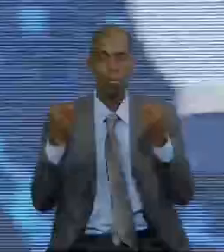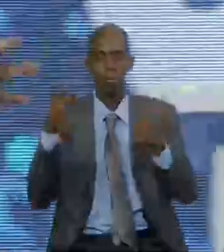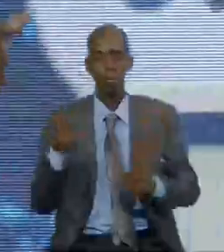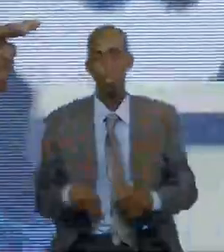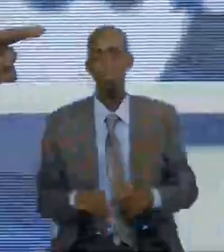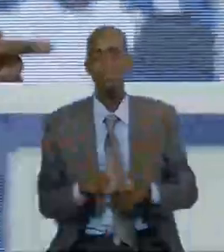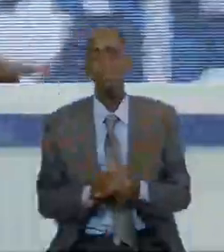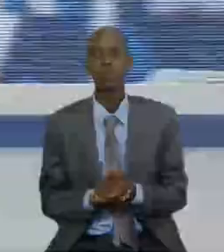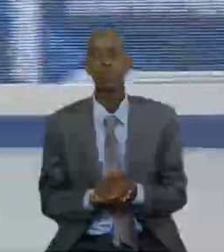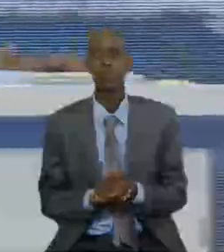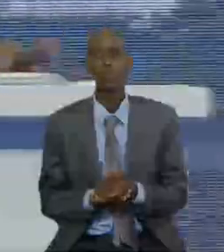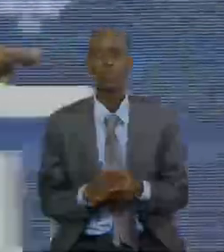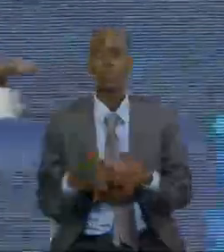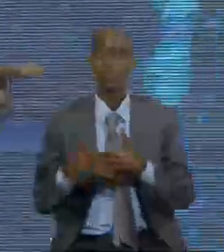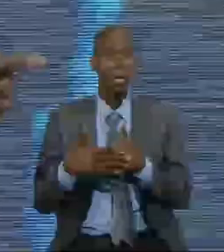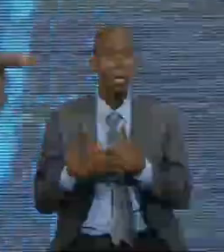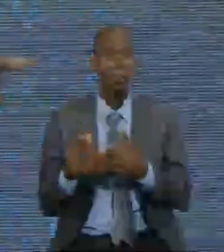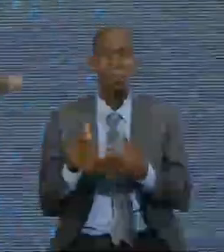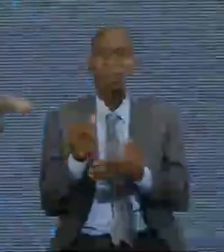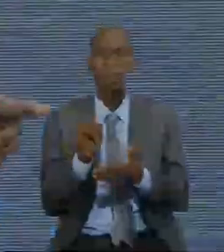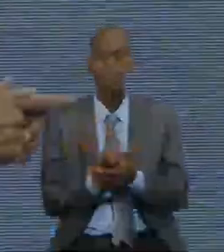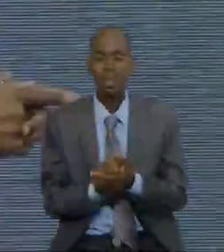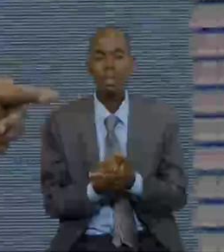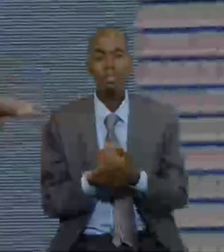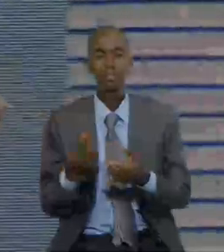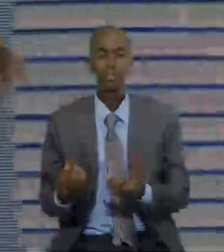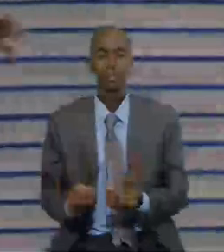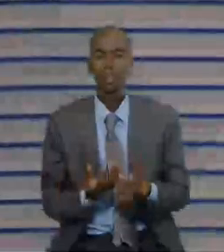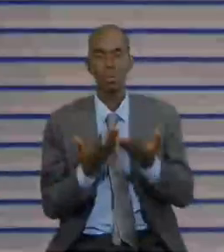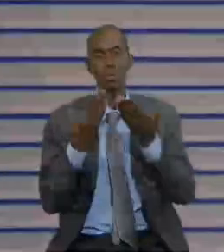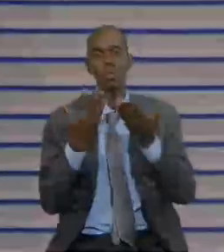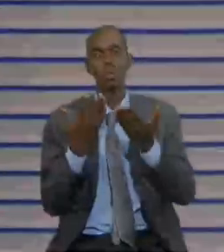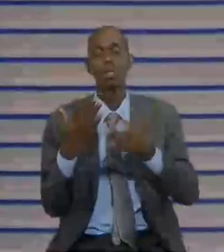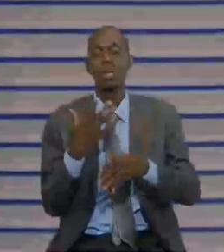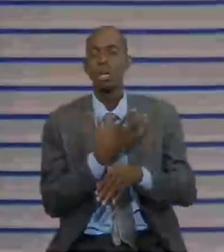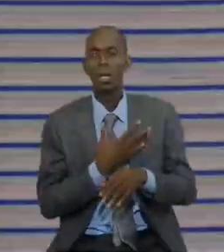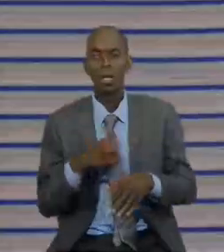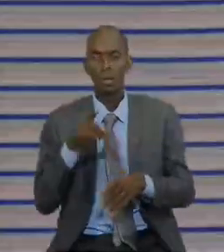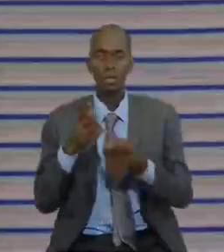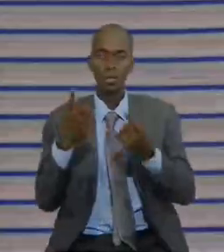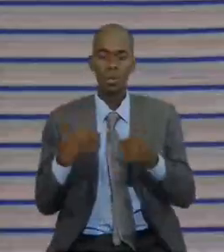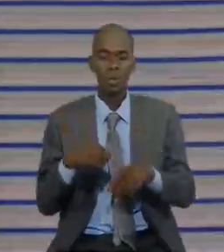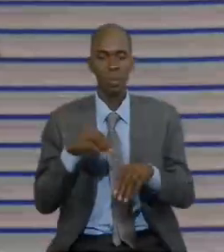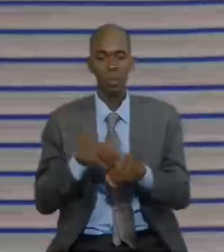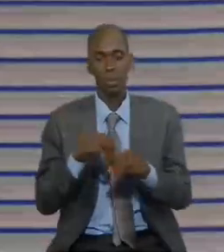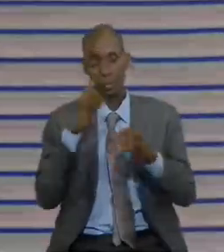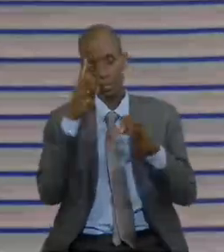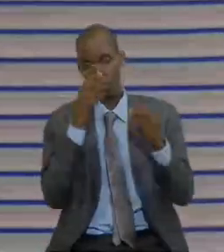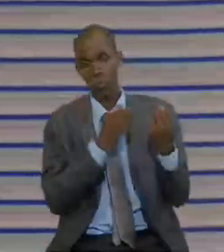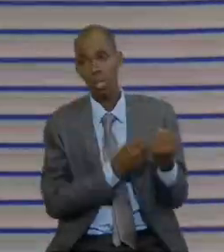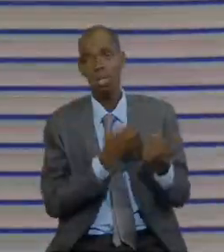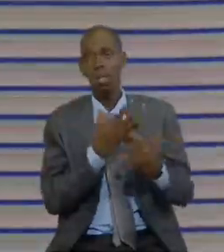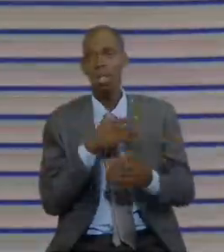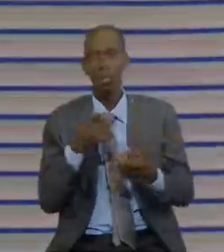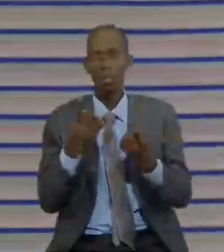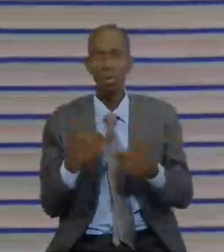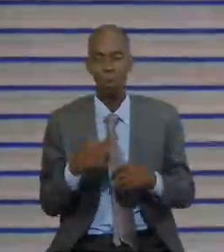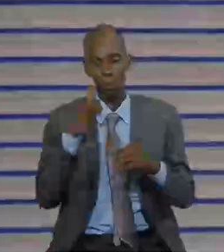entre toi et Dieu renversé après cette expiration et tu viens pas la foi